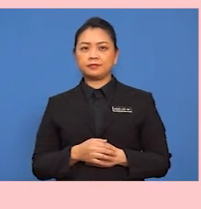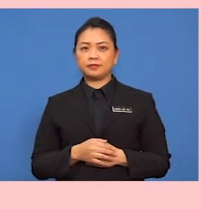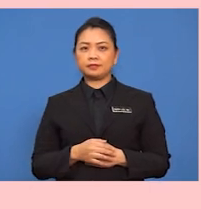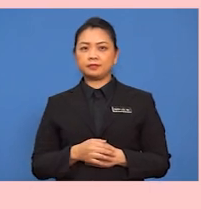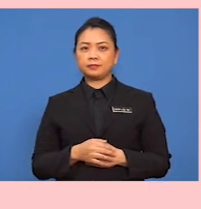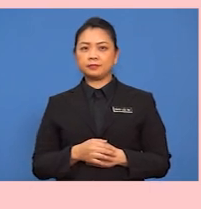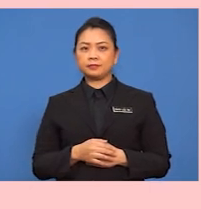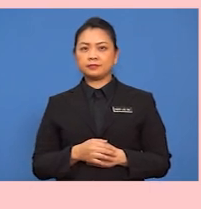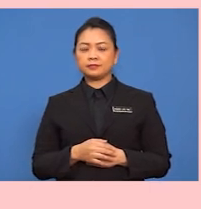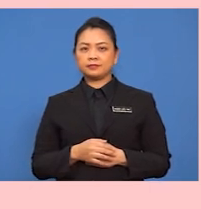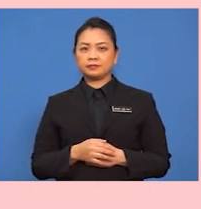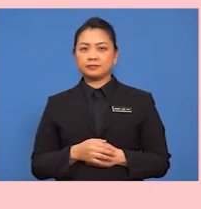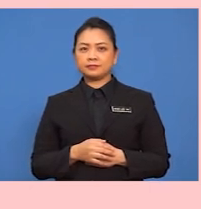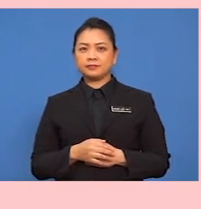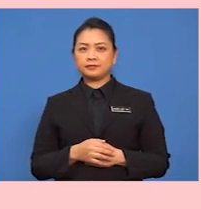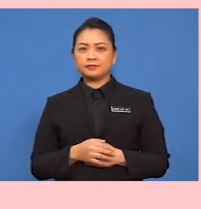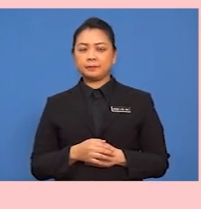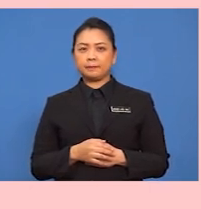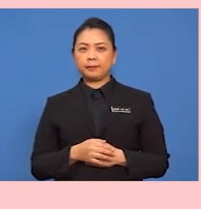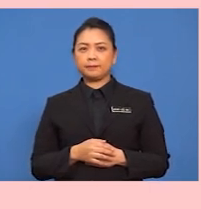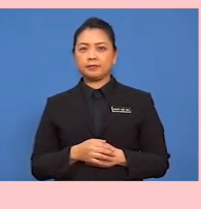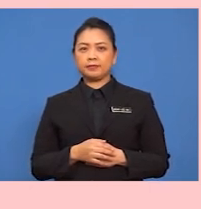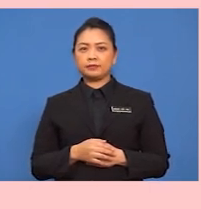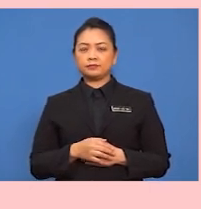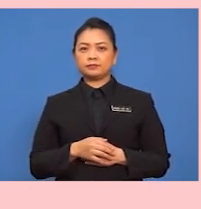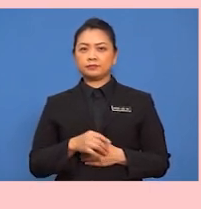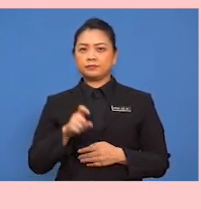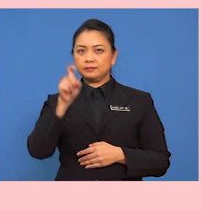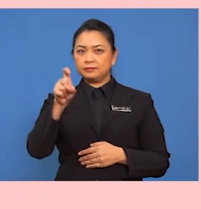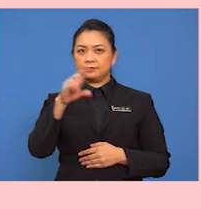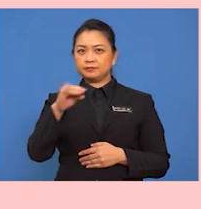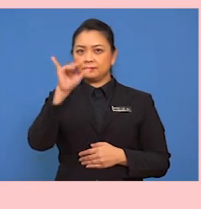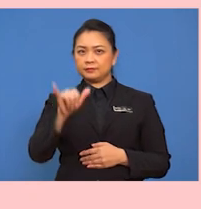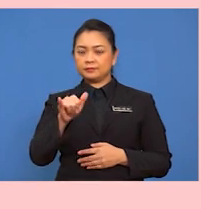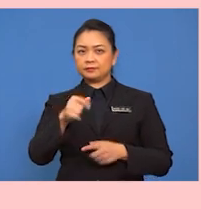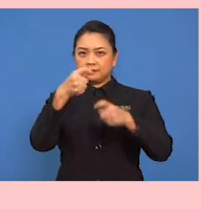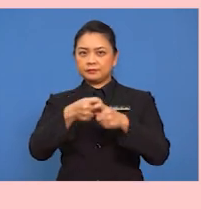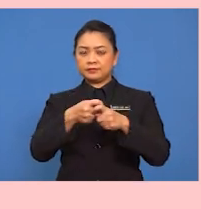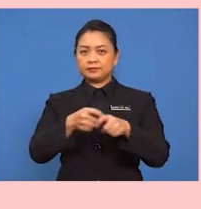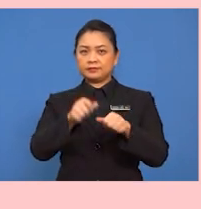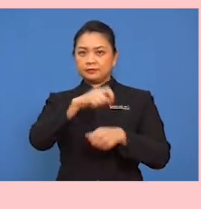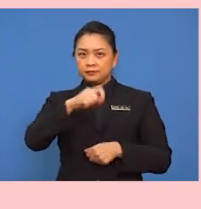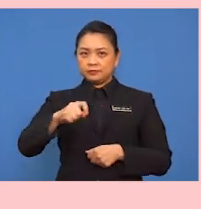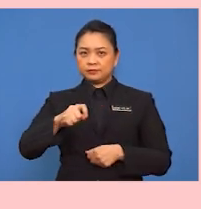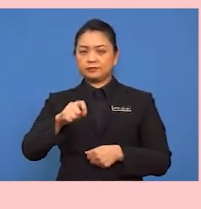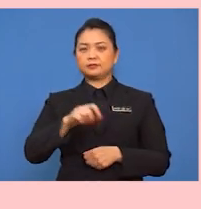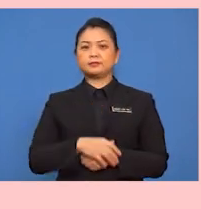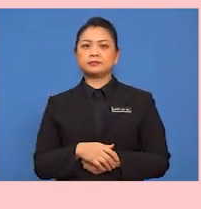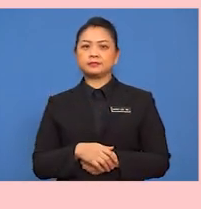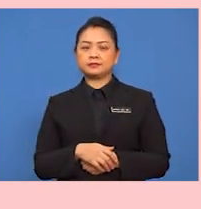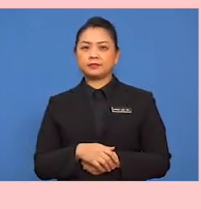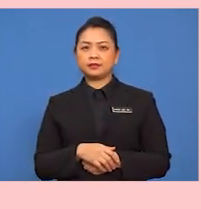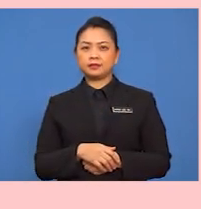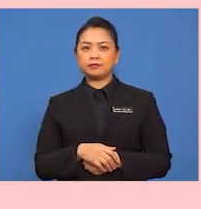2 darab 2. pemboleh ubah X dan pemboleh ubah Y akan ditulis sebagai